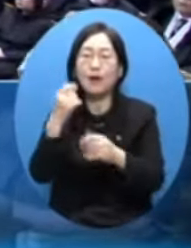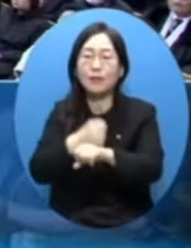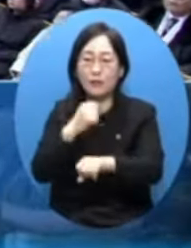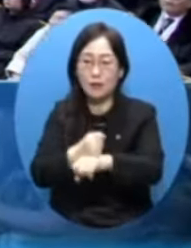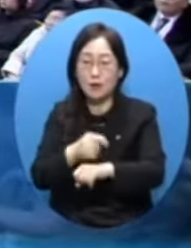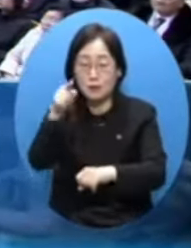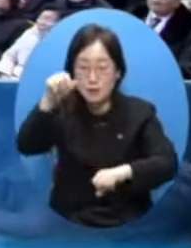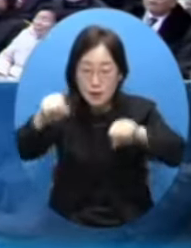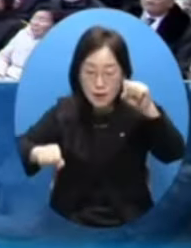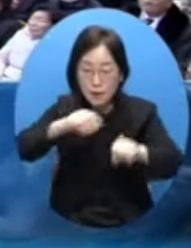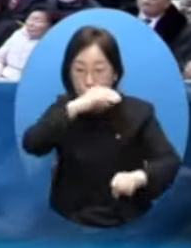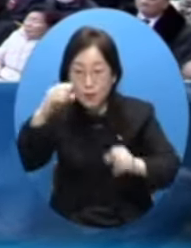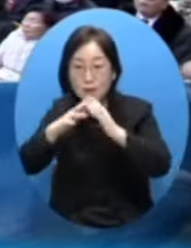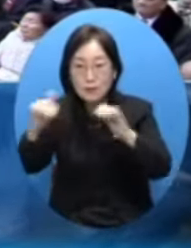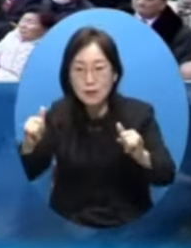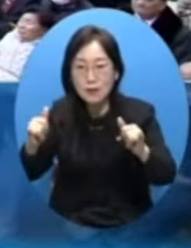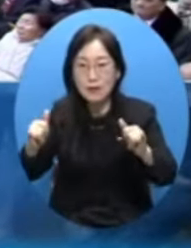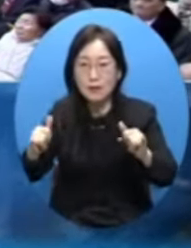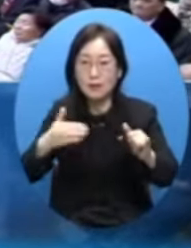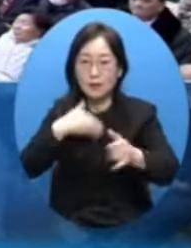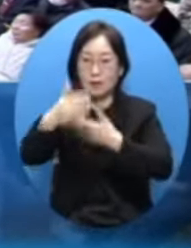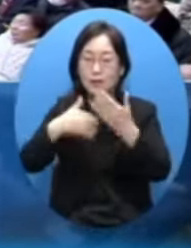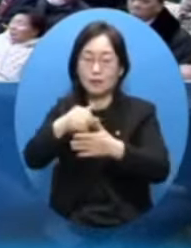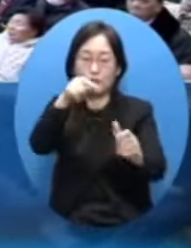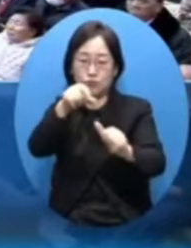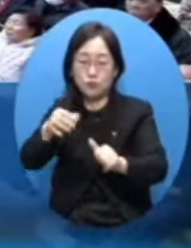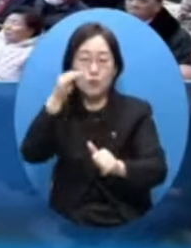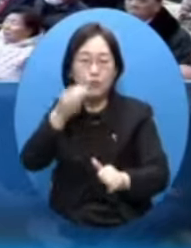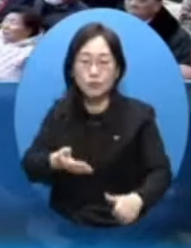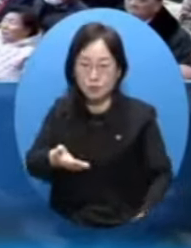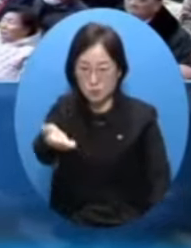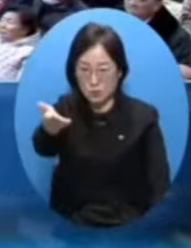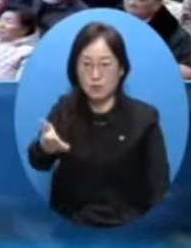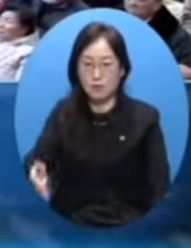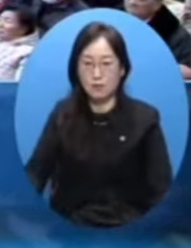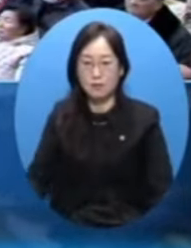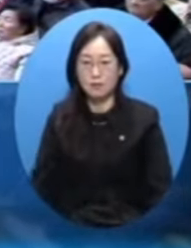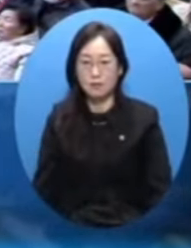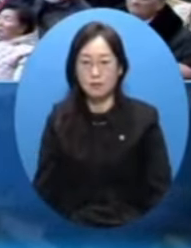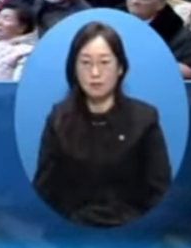그의 행위를 옳게 하는 자에게 내가 하나님의 구원을 보이리라.